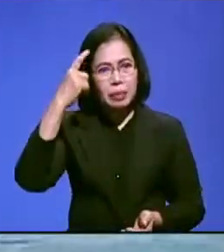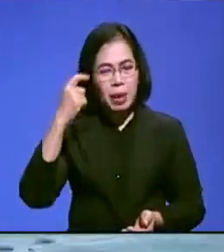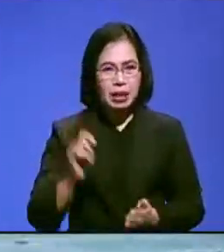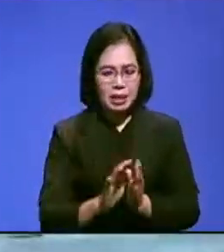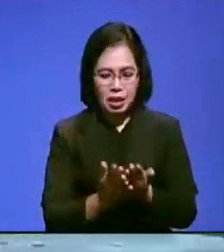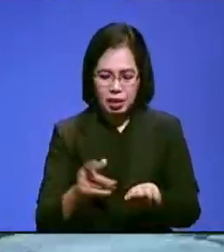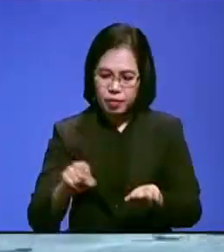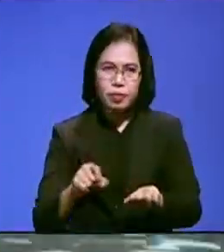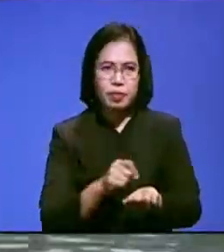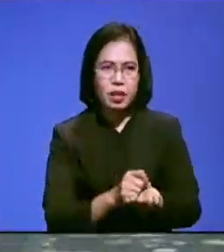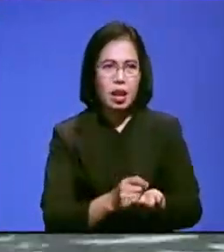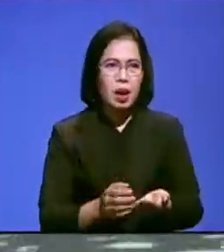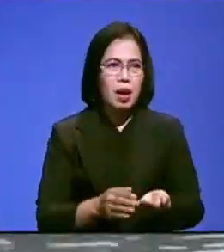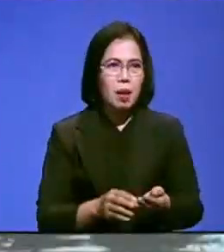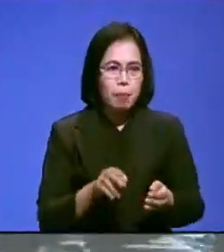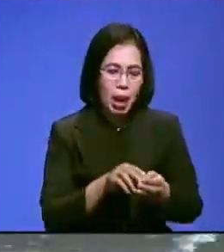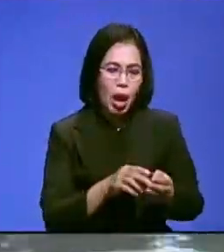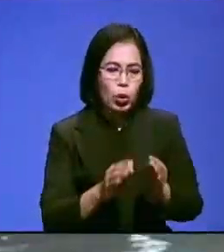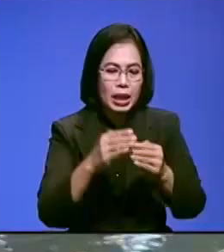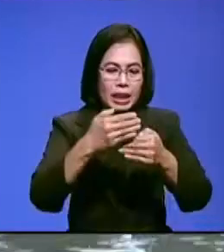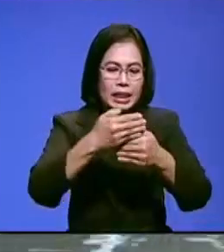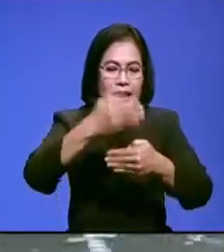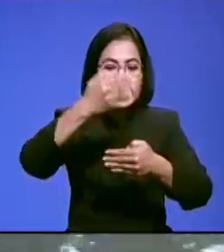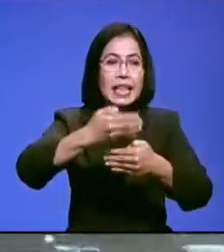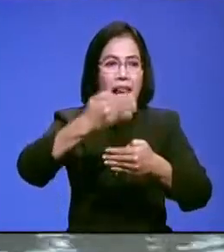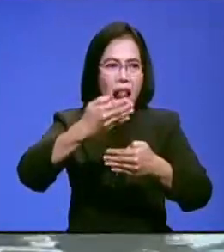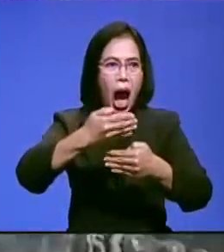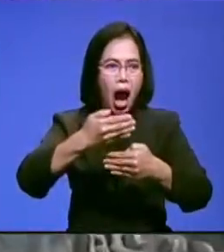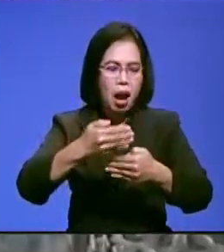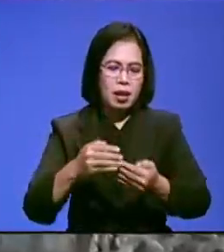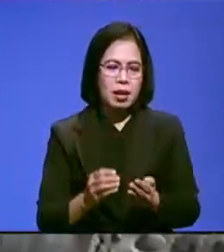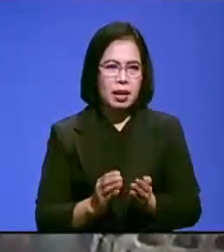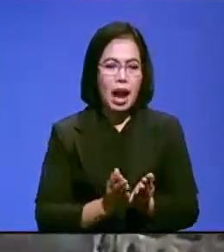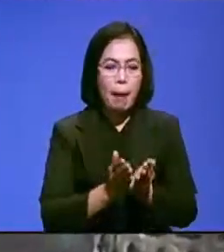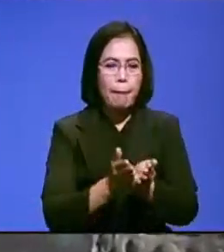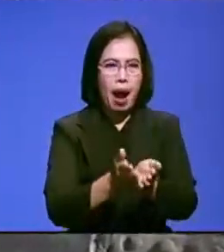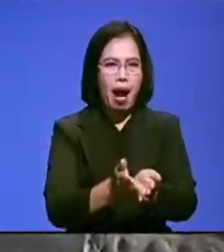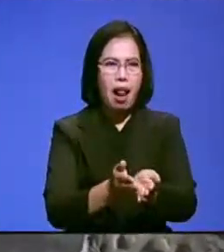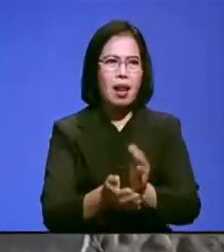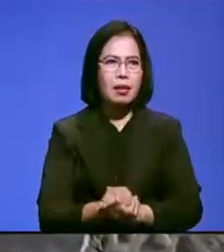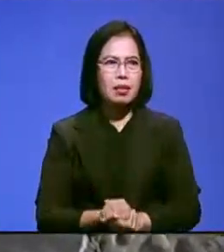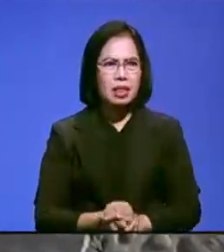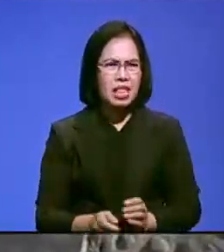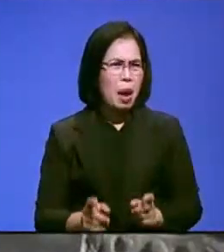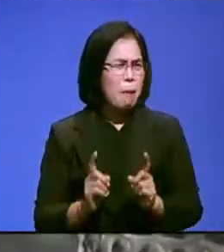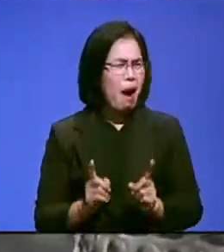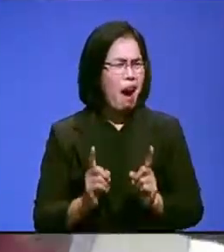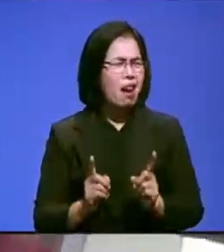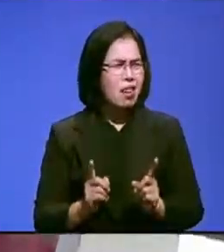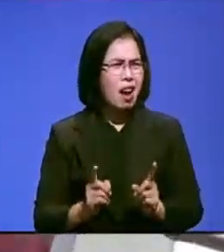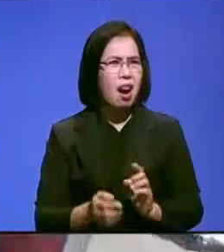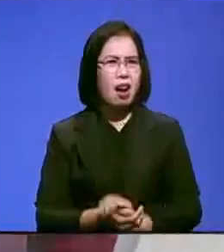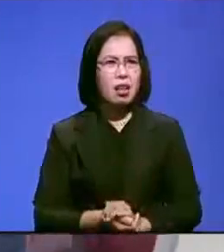jendela kapal untuk dapat pindah ke sampan yang disediakan para penjemput. Proses ini terbilang berbahaya karena dilakukan di atas